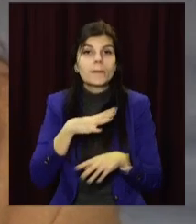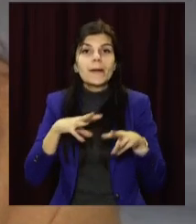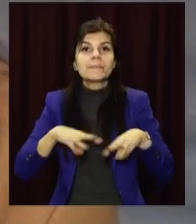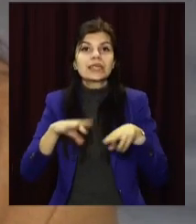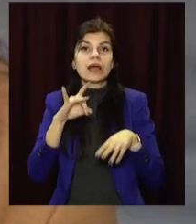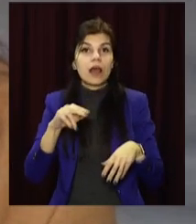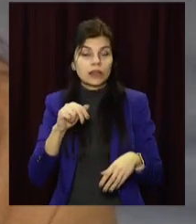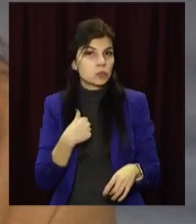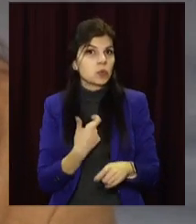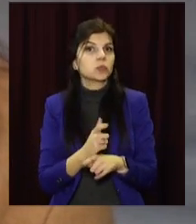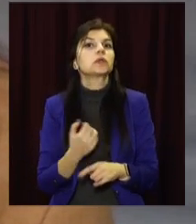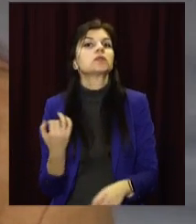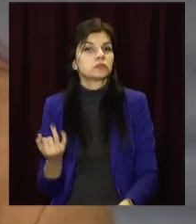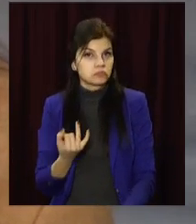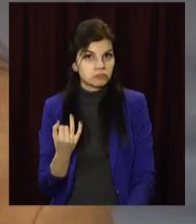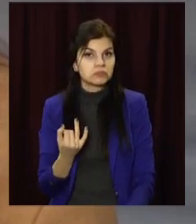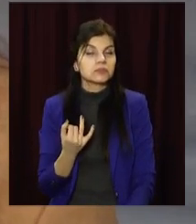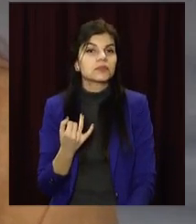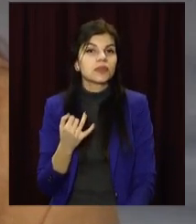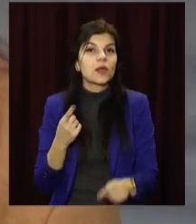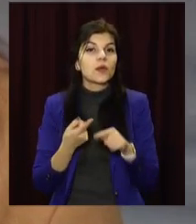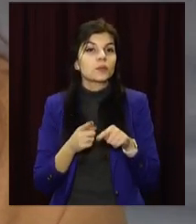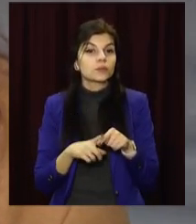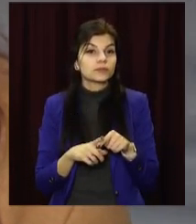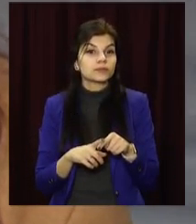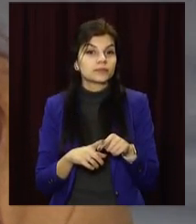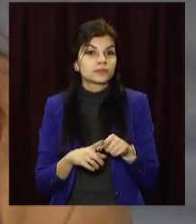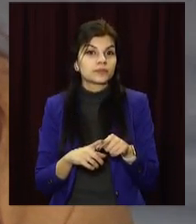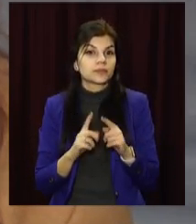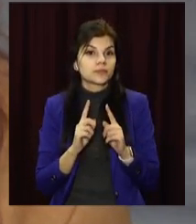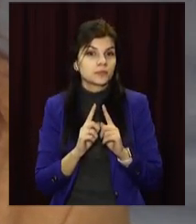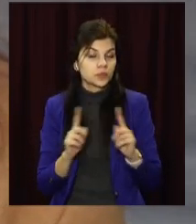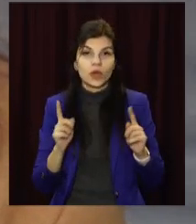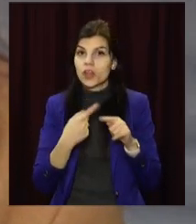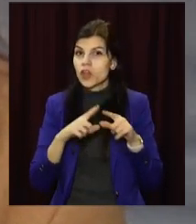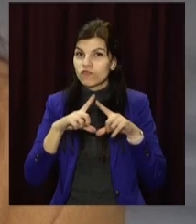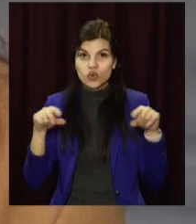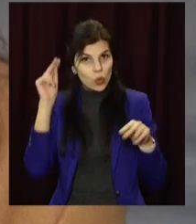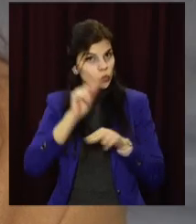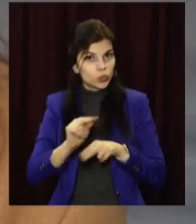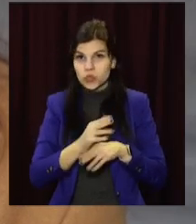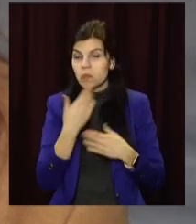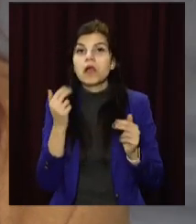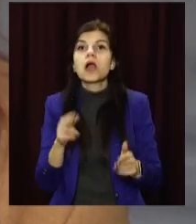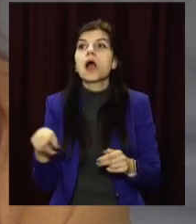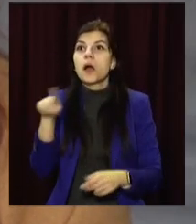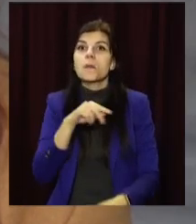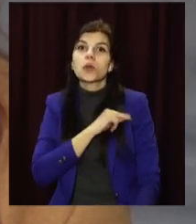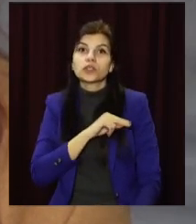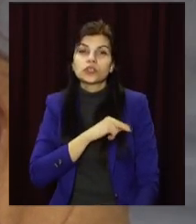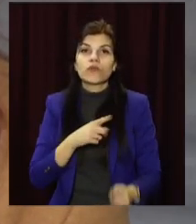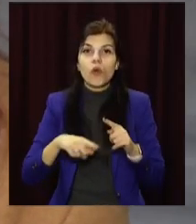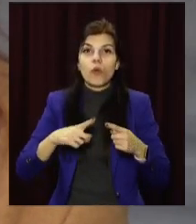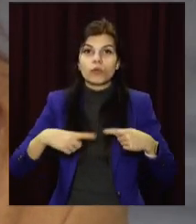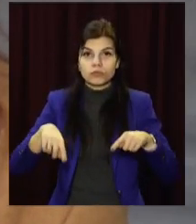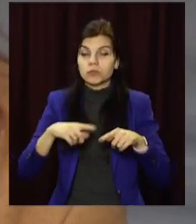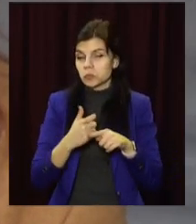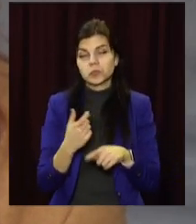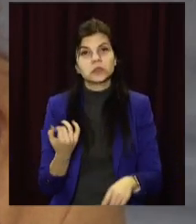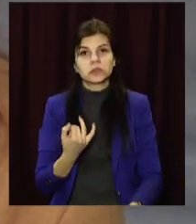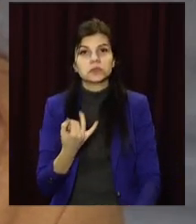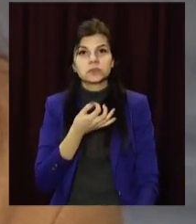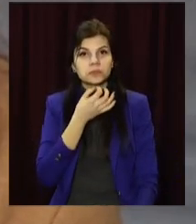і це було мені дуже цікаво, тому що таке це не вивчається в школі, і взагалі як це працює, ці органи місцевого самоврядування, це було дуже